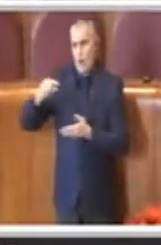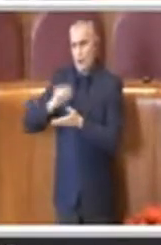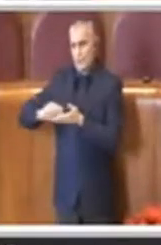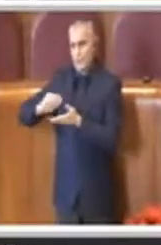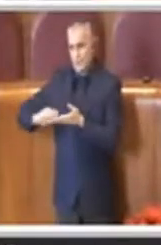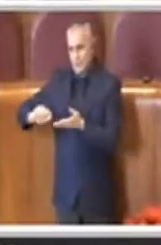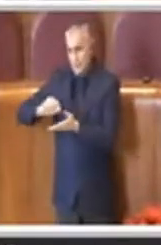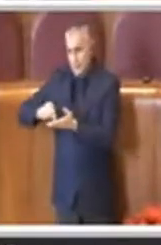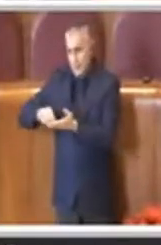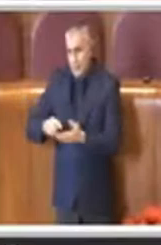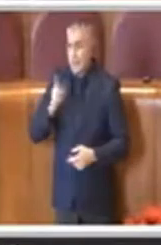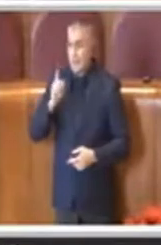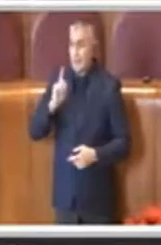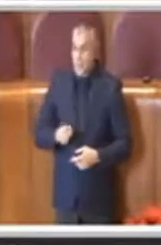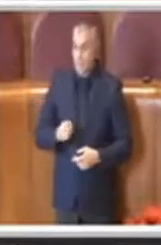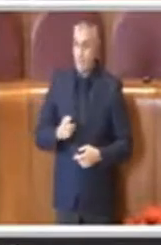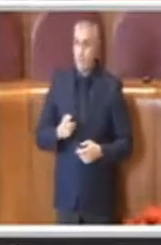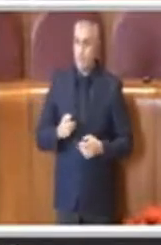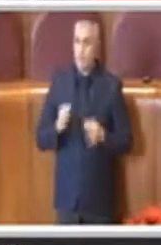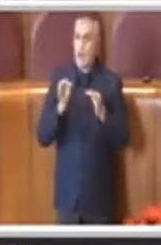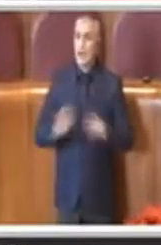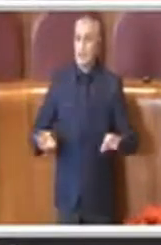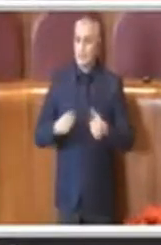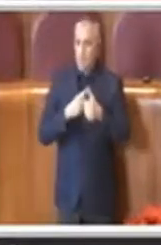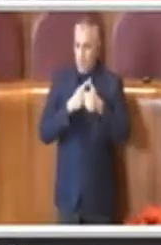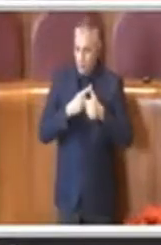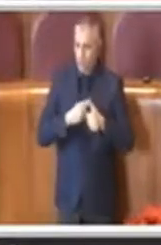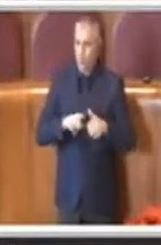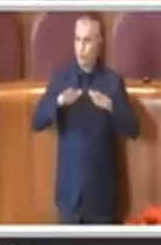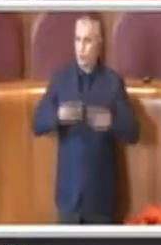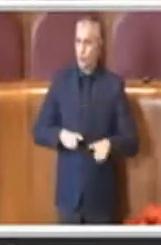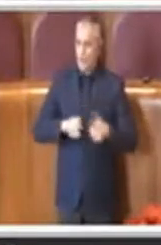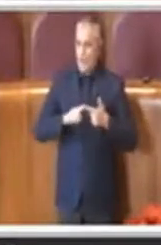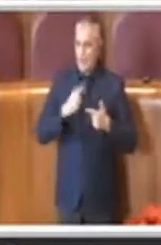venga rispettato e tutelato il principio di legalità a garanzia del